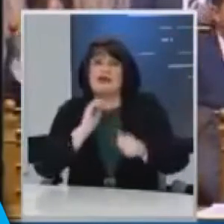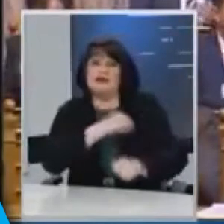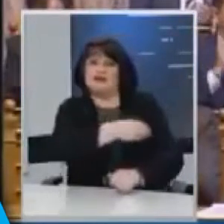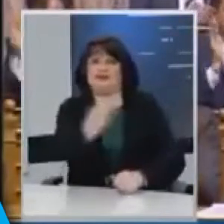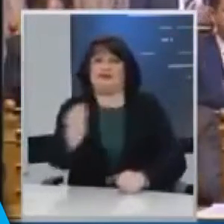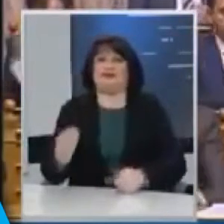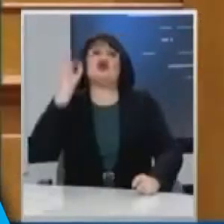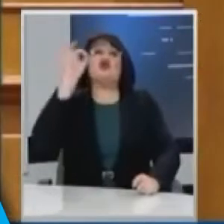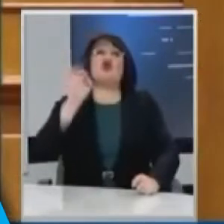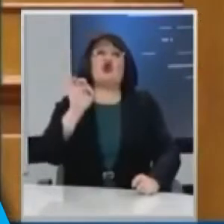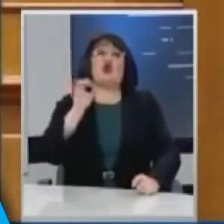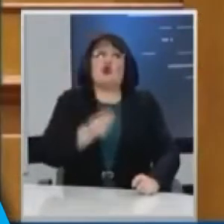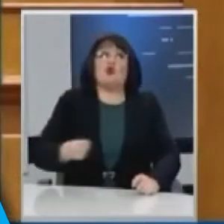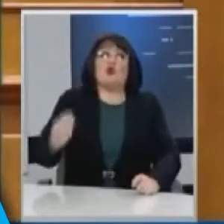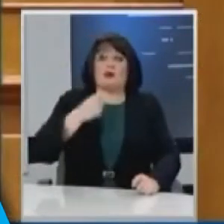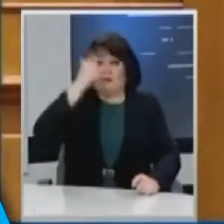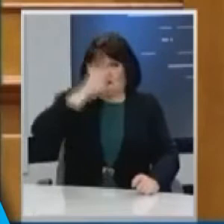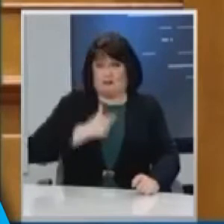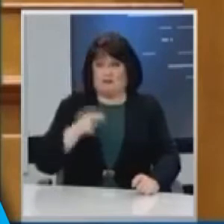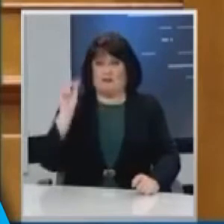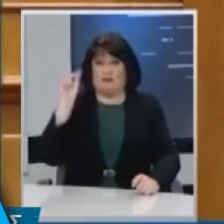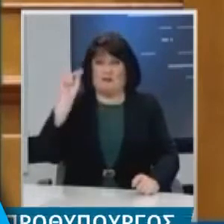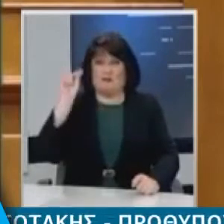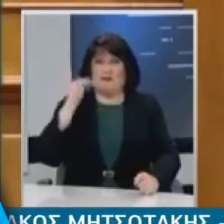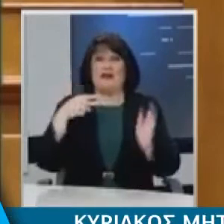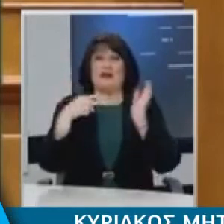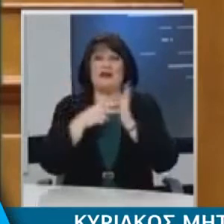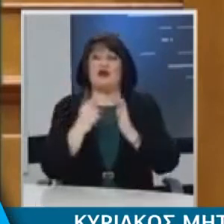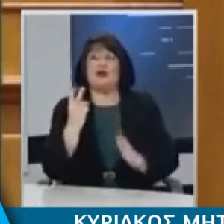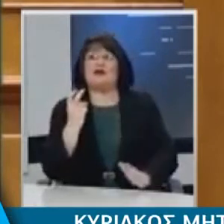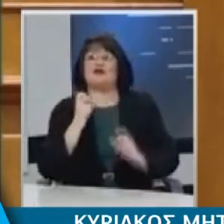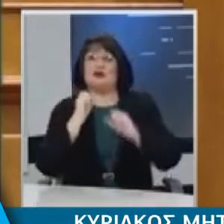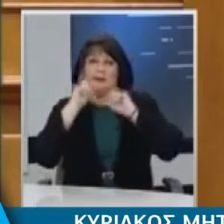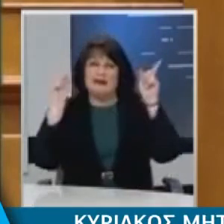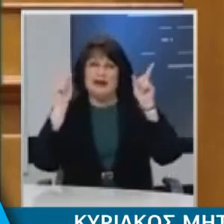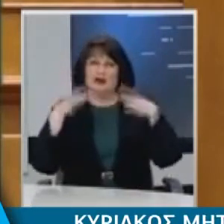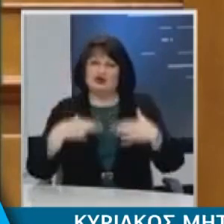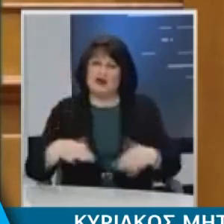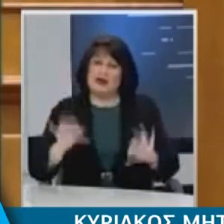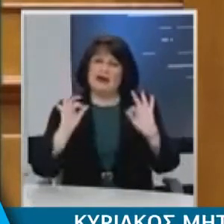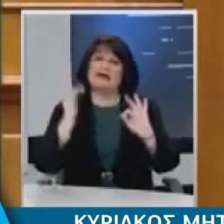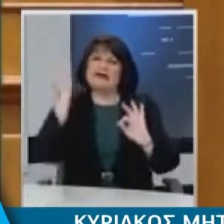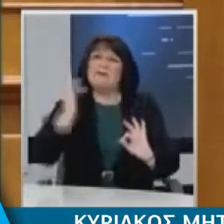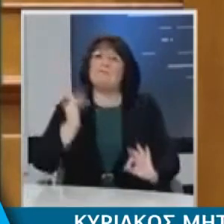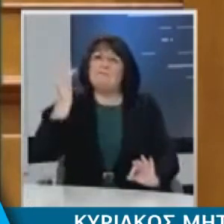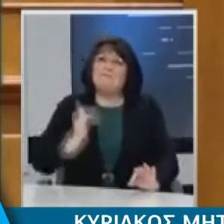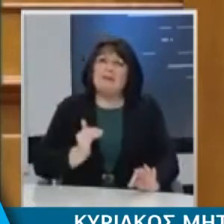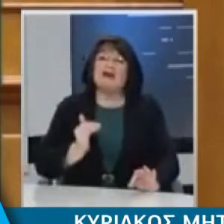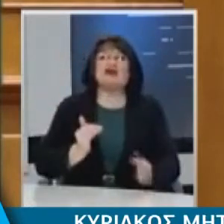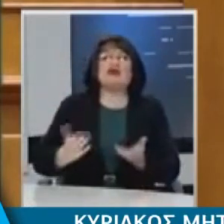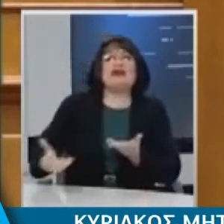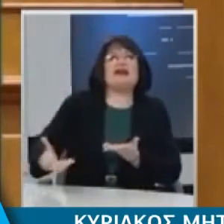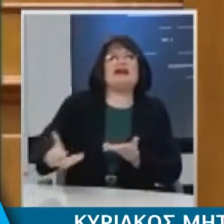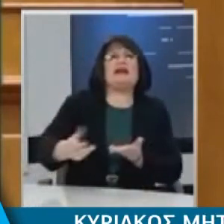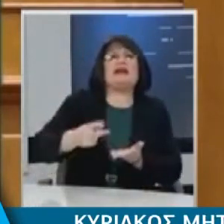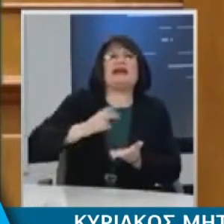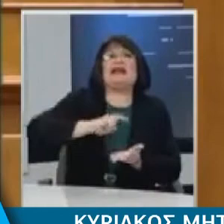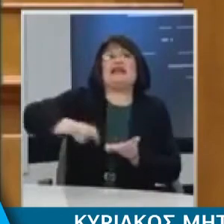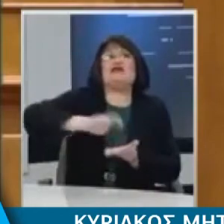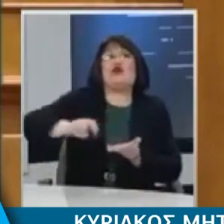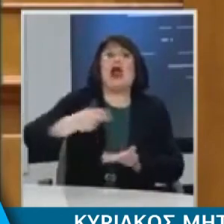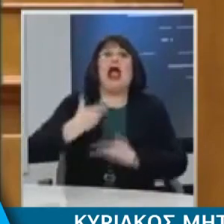εισφοράς αλληλεγγύης. Δεσμεύομαι ότι το 2020 επιτέλους ξεκινά η μείωση της εισφοράς